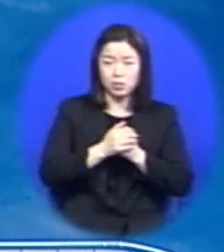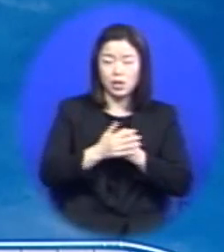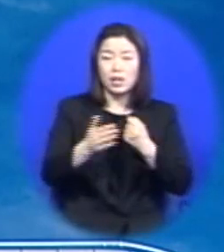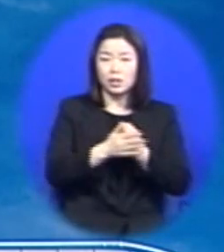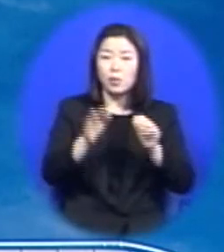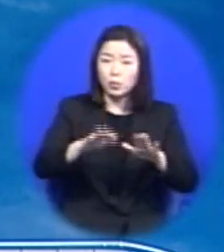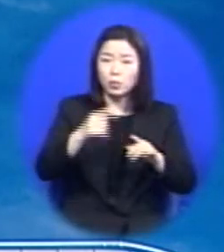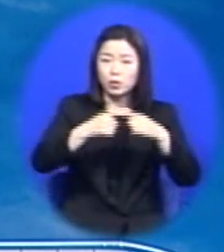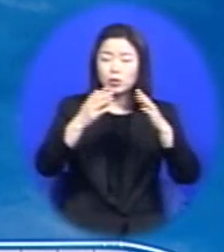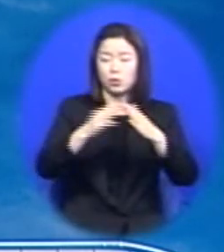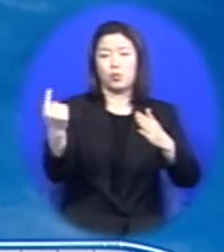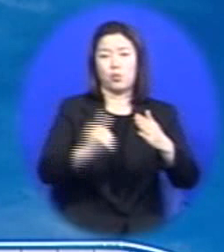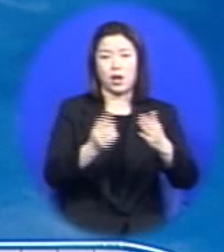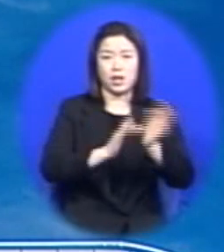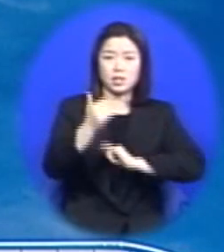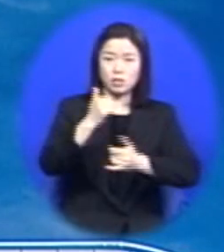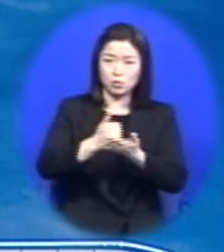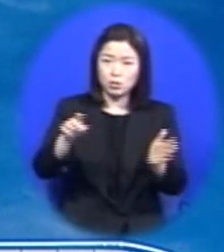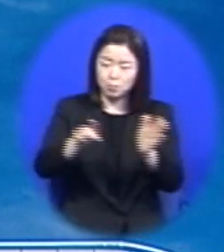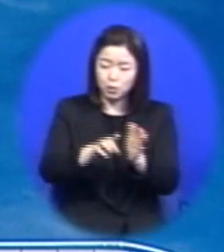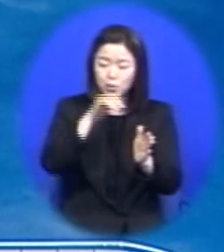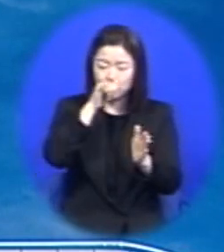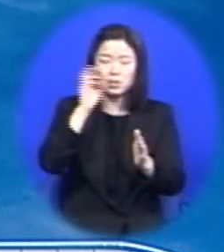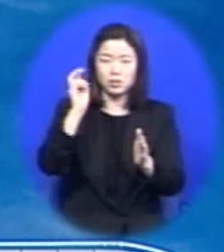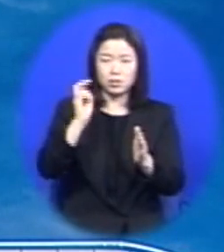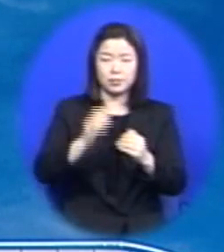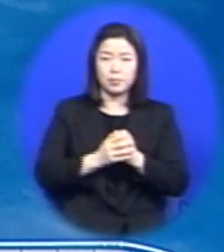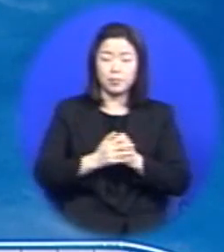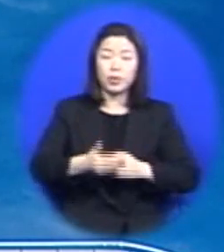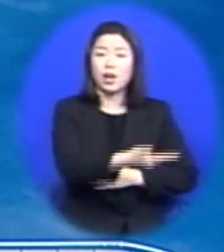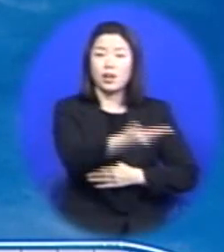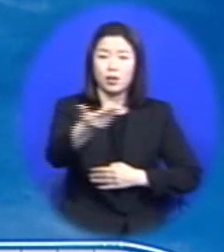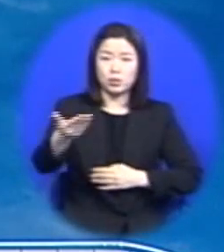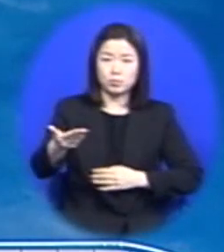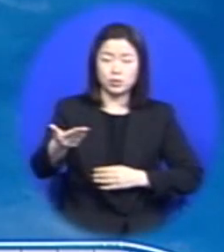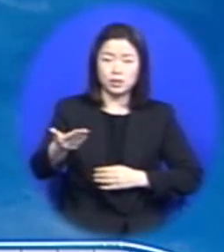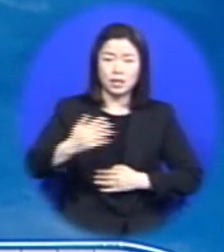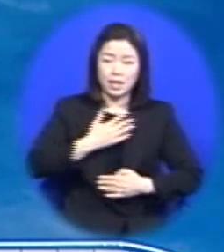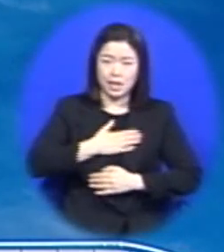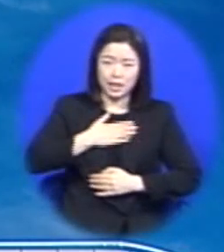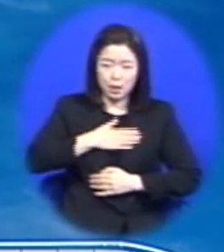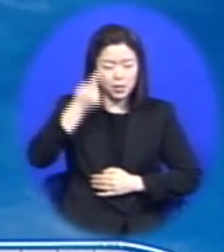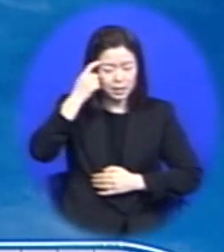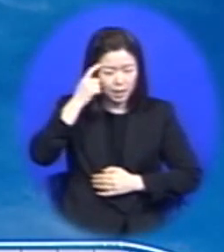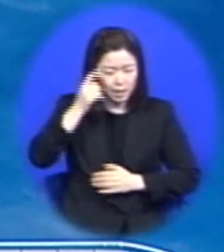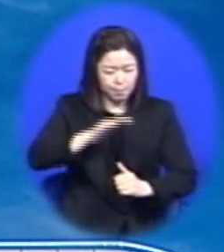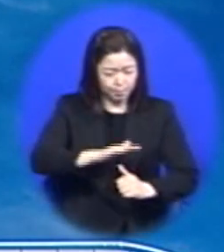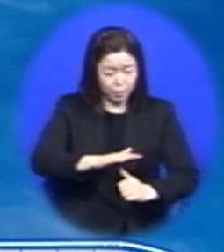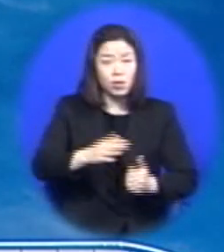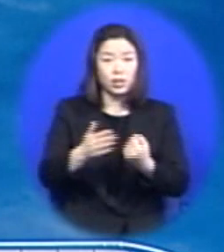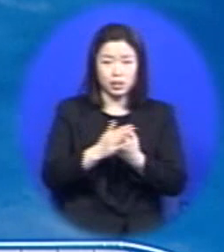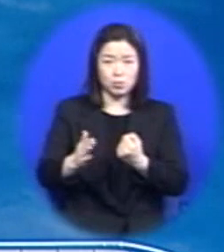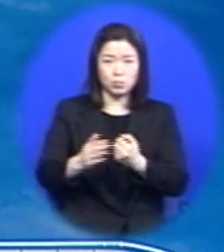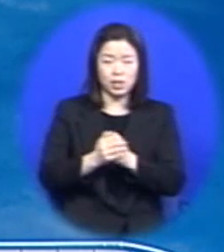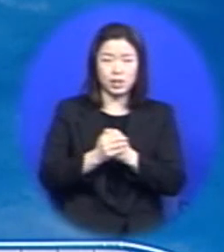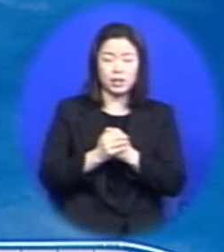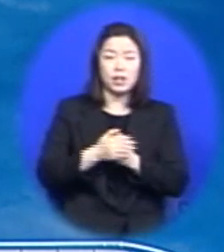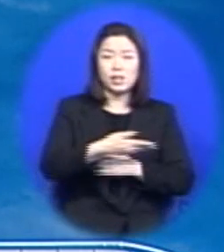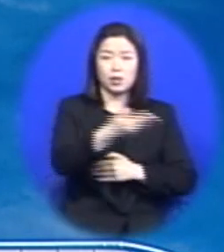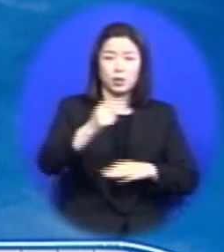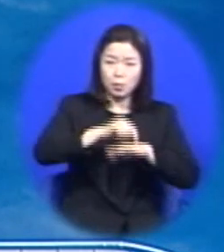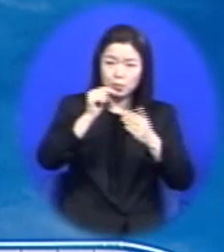교회도 나오신 거고 예수도 믿고 있는 거예요. 여러분이 감정과 생각에 눌려서 그렇지 여러분의